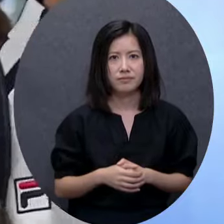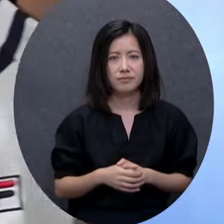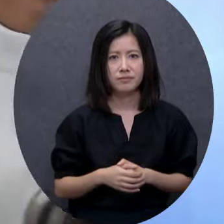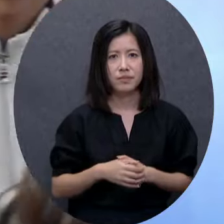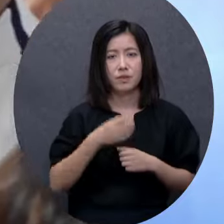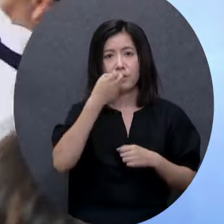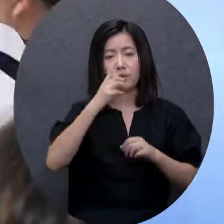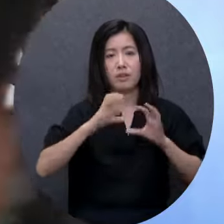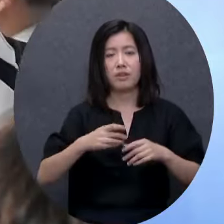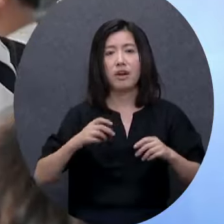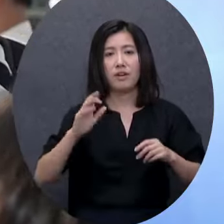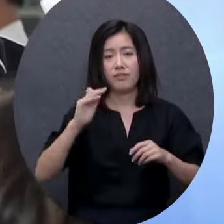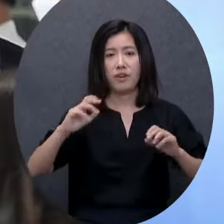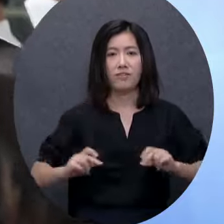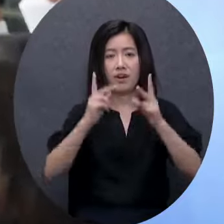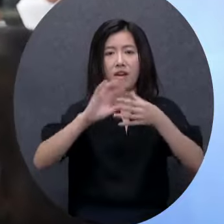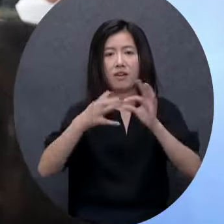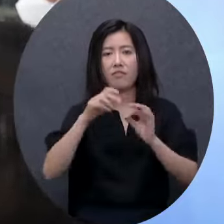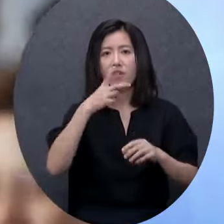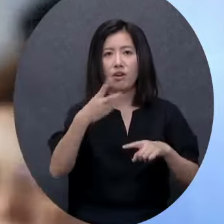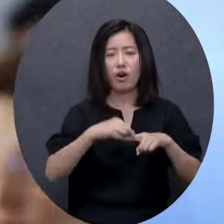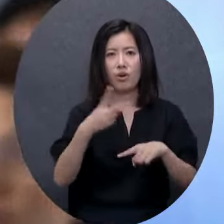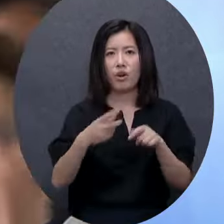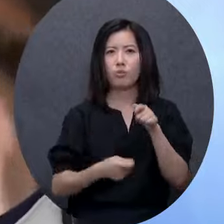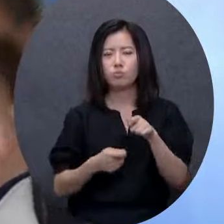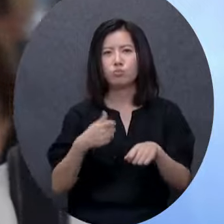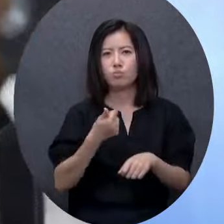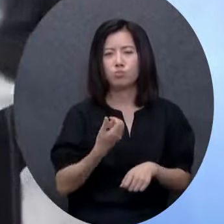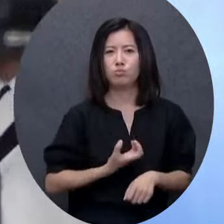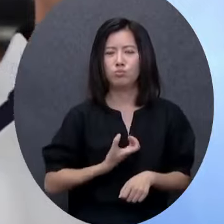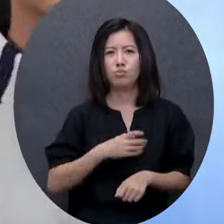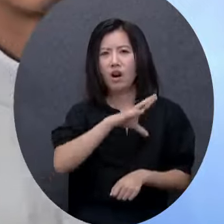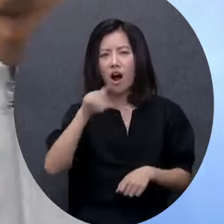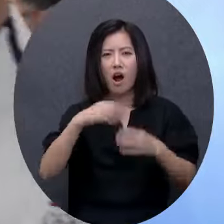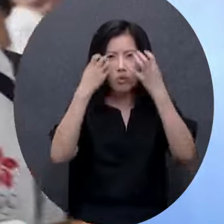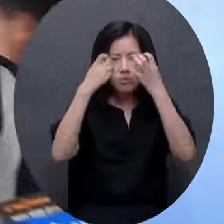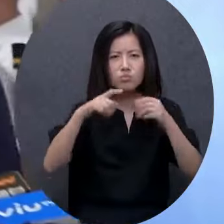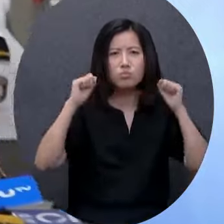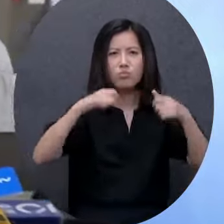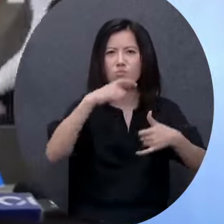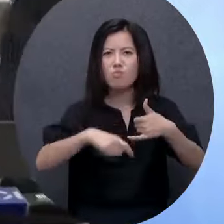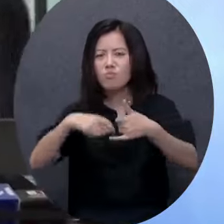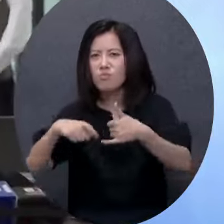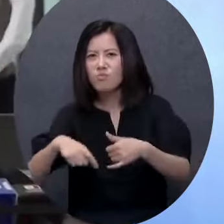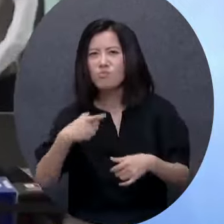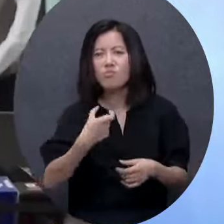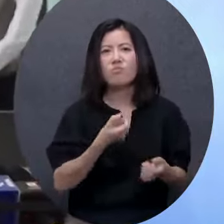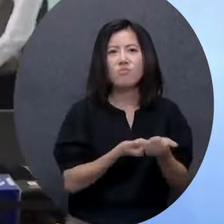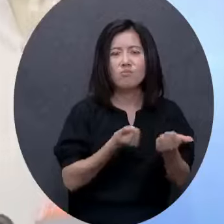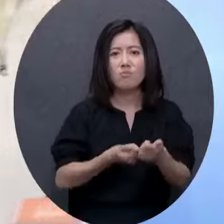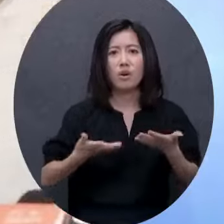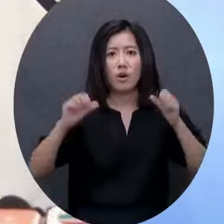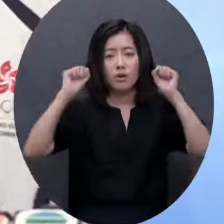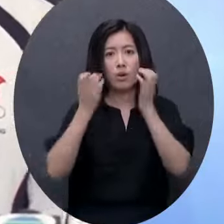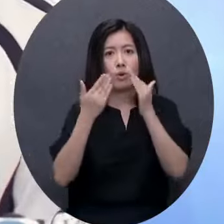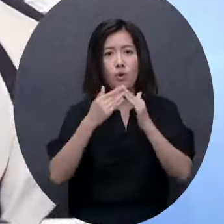港队在巴黎奥运取得两金两铜佳绩，外界再次关注运动员的待遇。现时体育学院对运